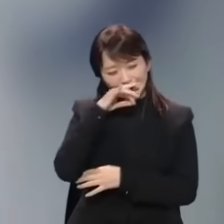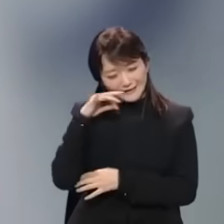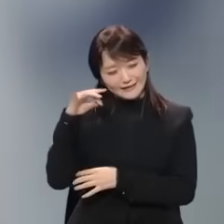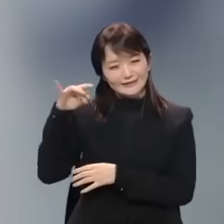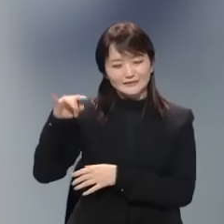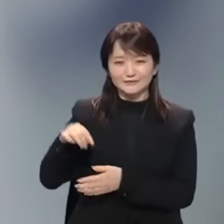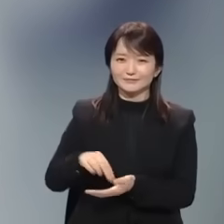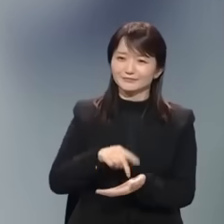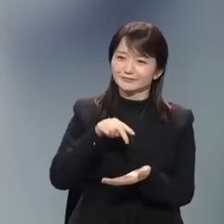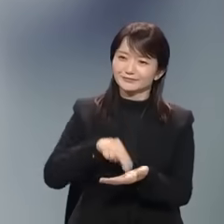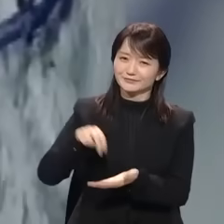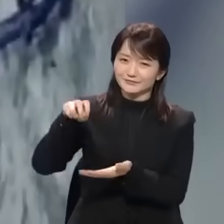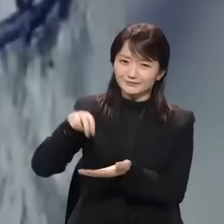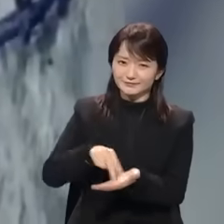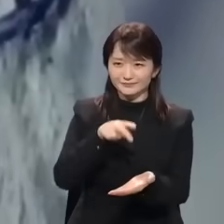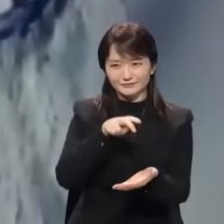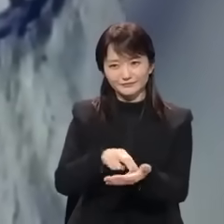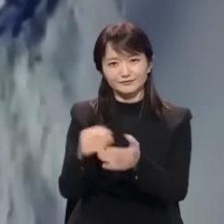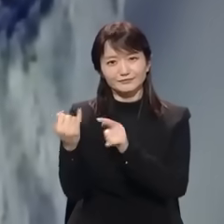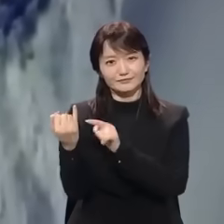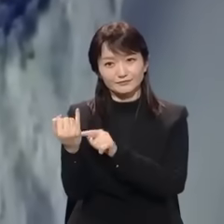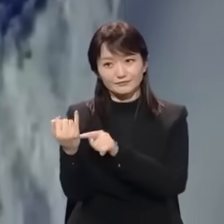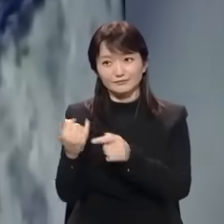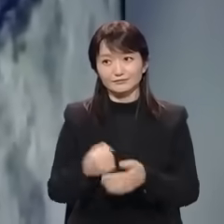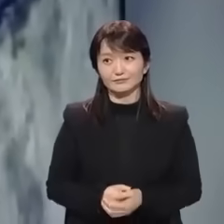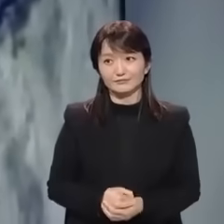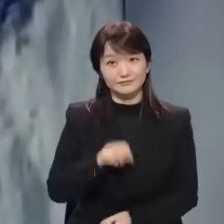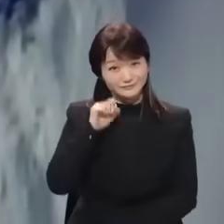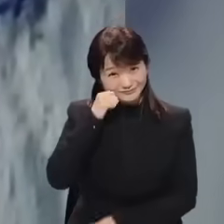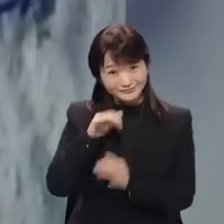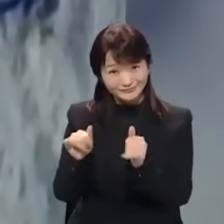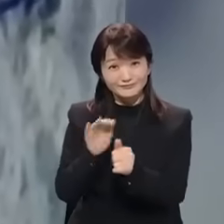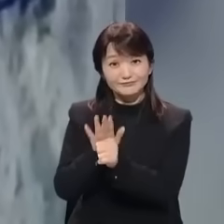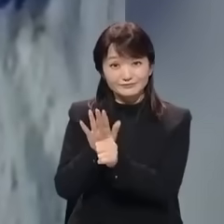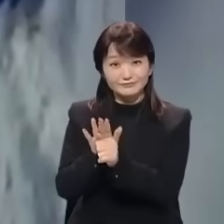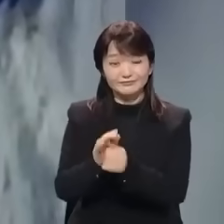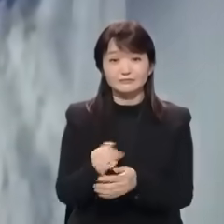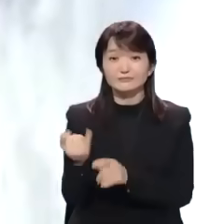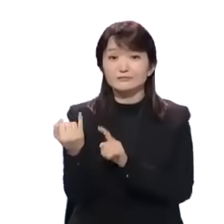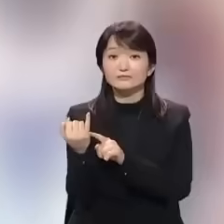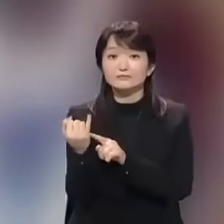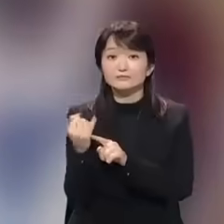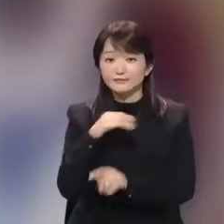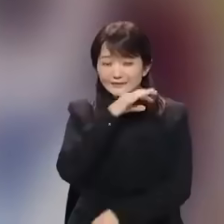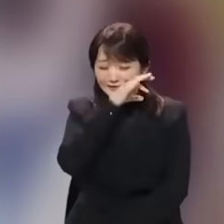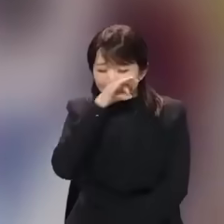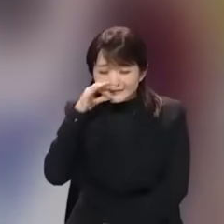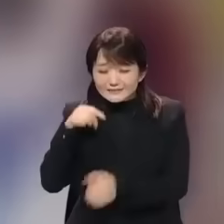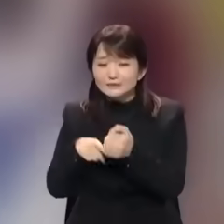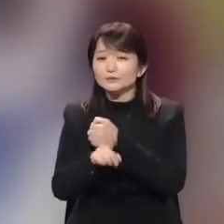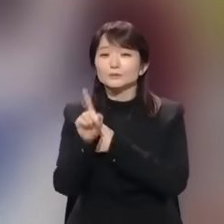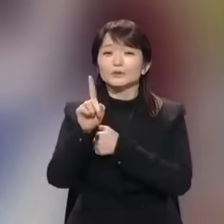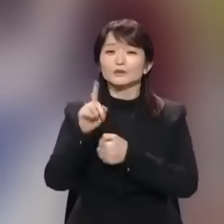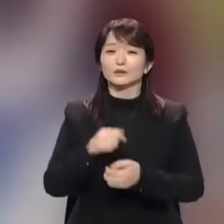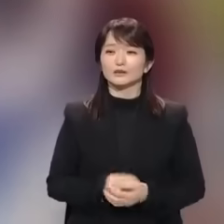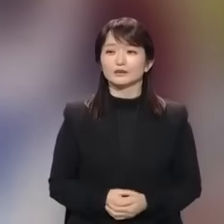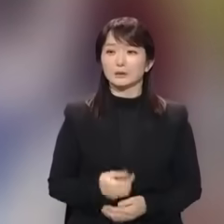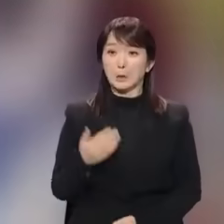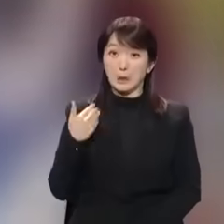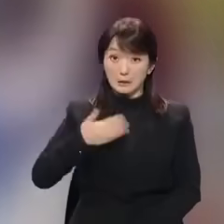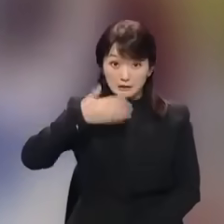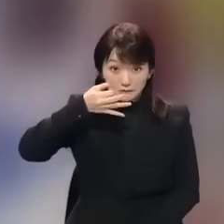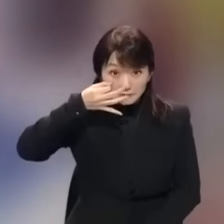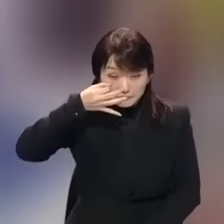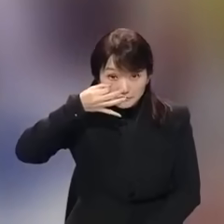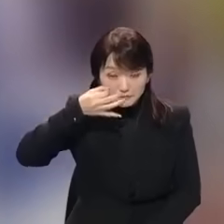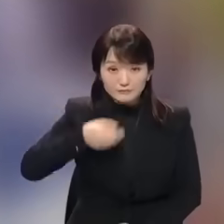신났네요. 상당히 가벼운 발걸음으로 뛰어갑니다. 어려운 사람 도와야죠. 그런데요, 이 여성이 이렇게까지 신이 난 이유가 따로 있었습니다. 아까 영상을